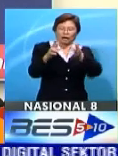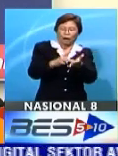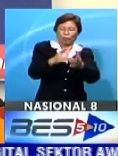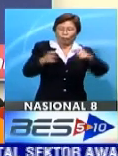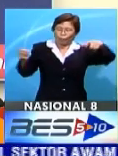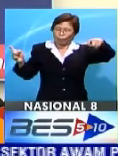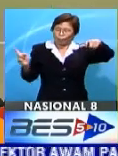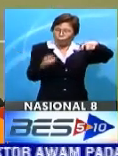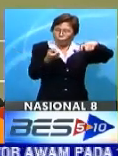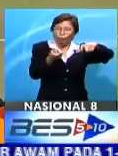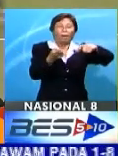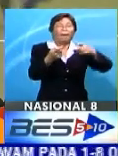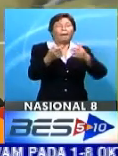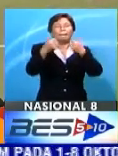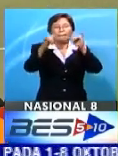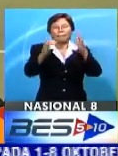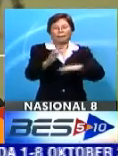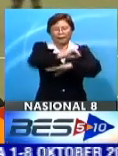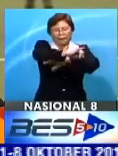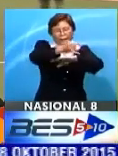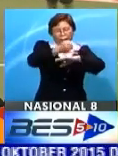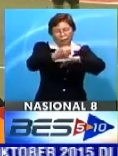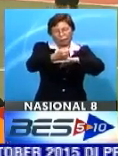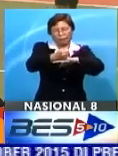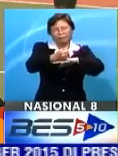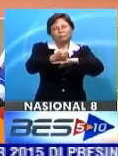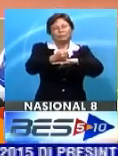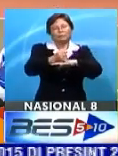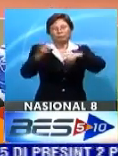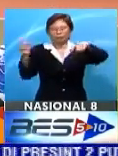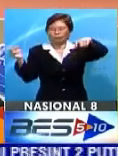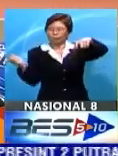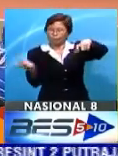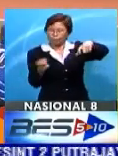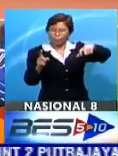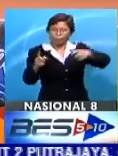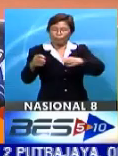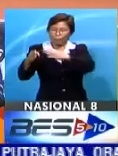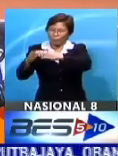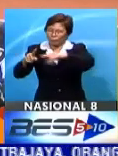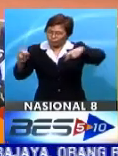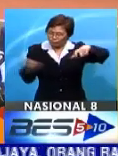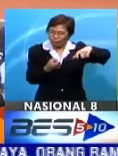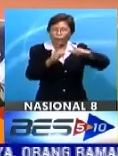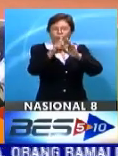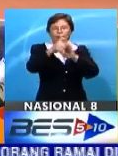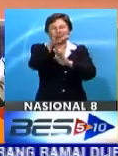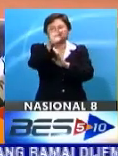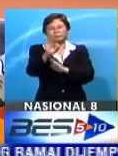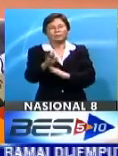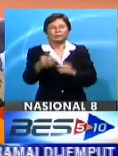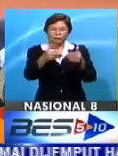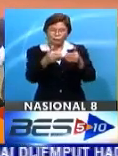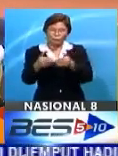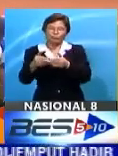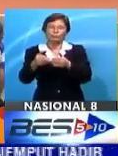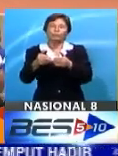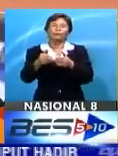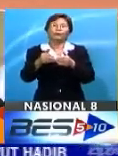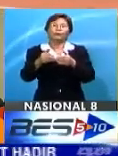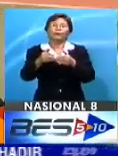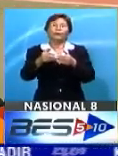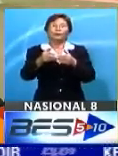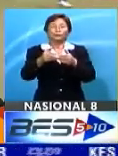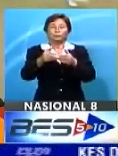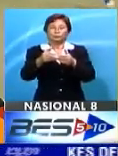Sapura menerusi pemain import Muhammad Imran hasil pukulan sudut penalti di minit ke-9. Bersambung suku kedua, anak-anak buah